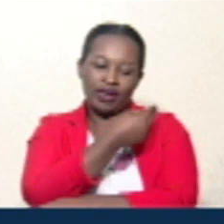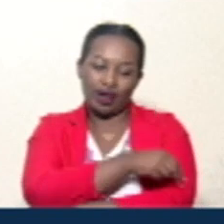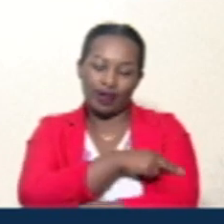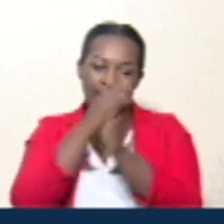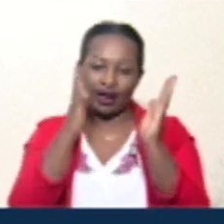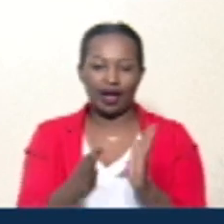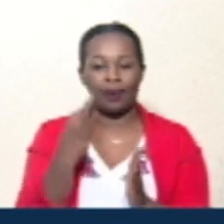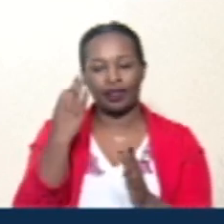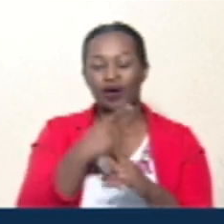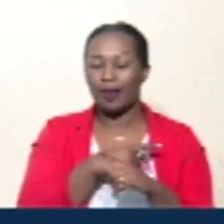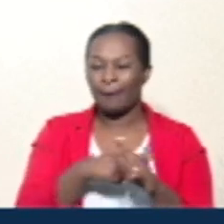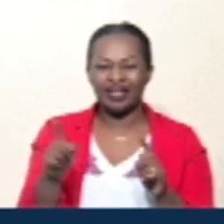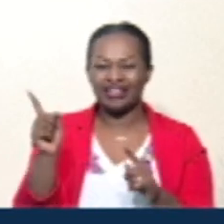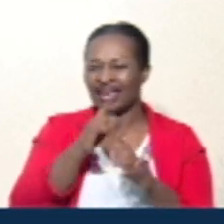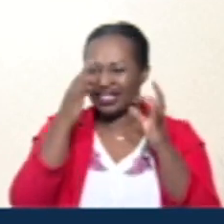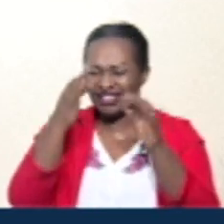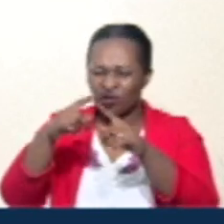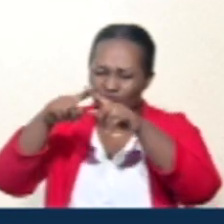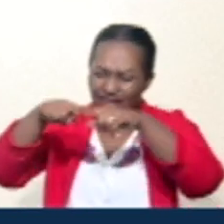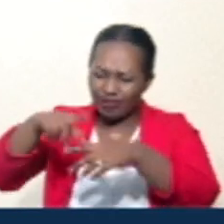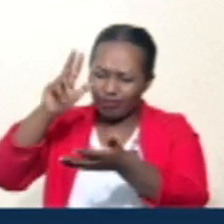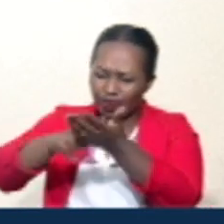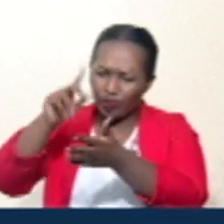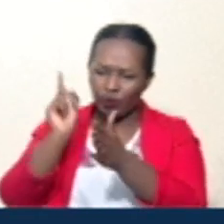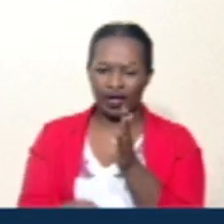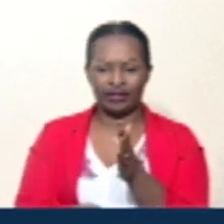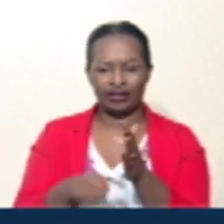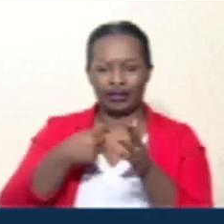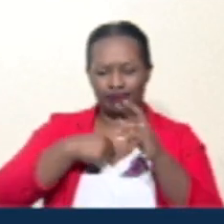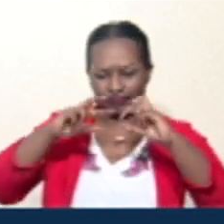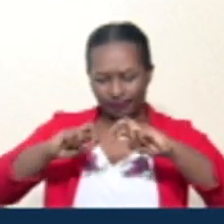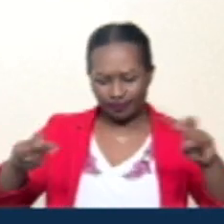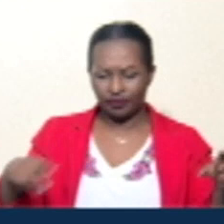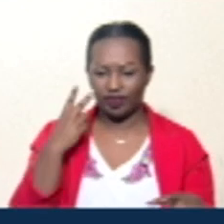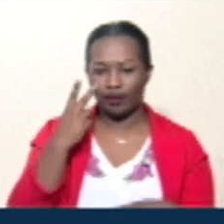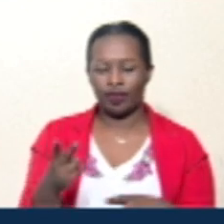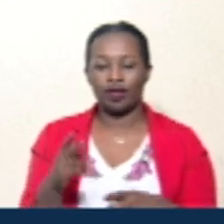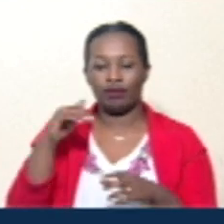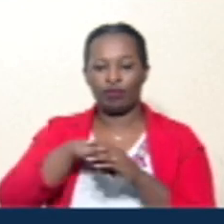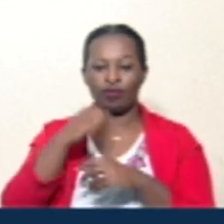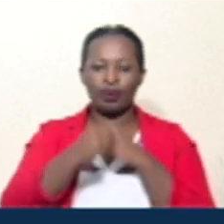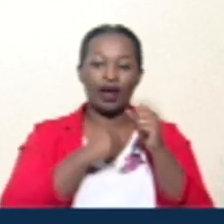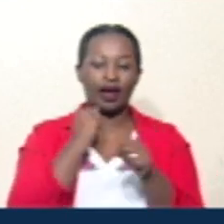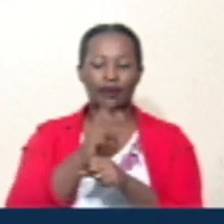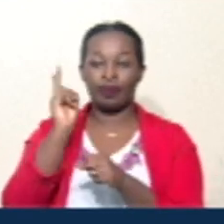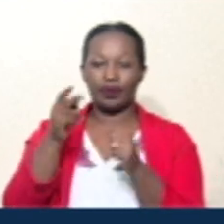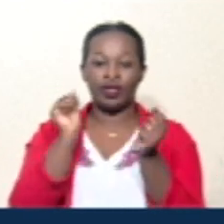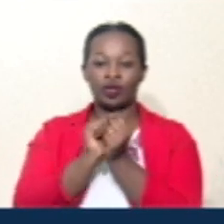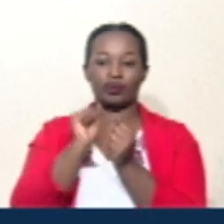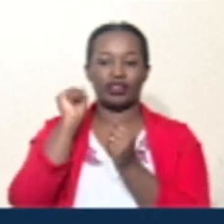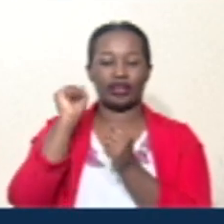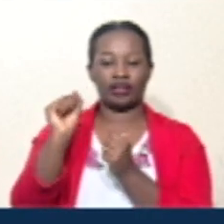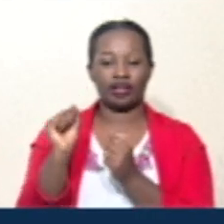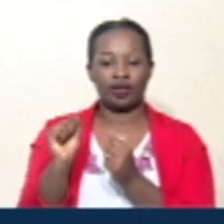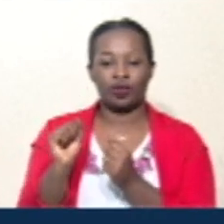nabonyemo cyangwa ikindi cy'icyo bashingiraho babyemeza. Ndi gukora ubushakashatsi nabonye ko muri 2015 kuri Supreme ya